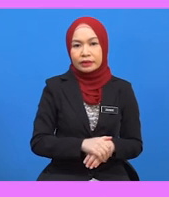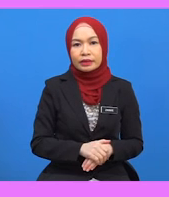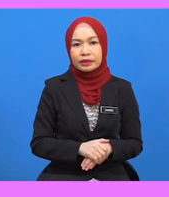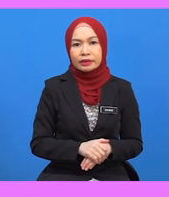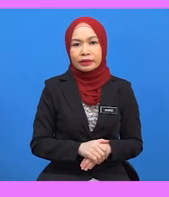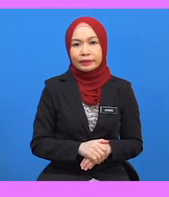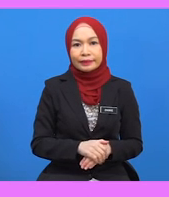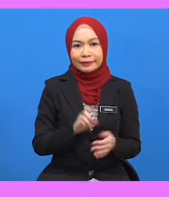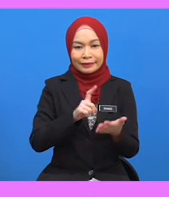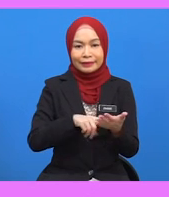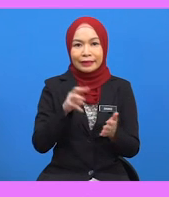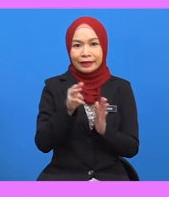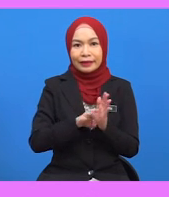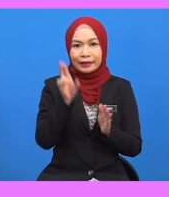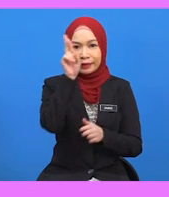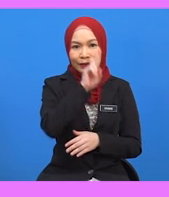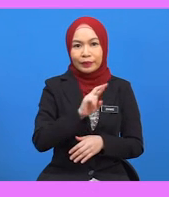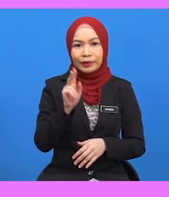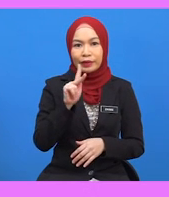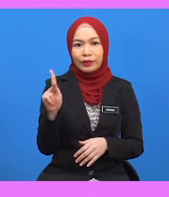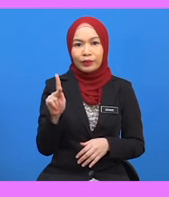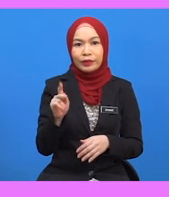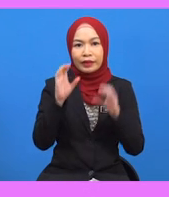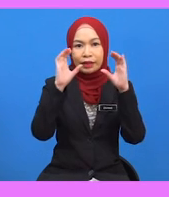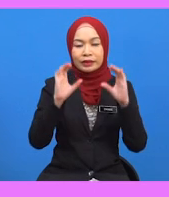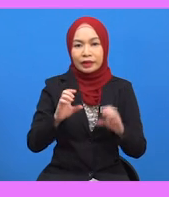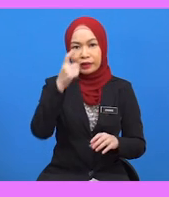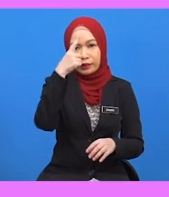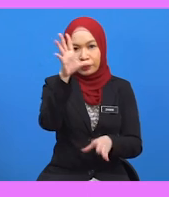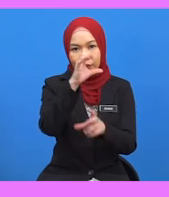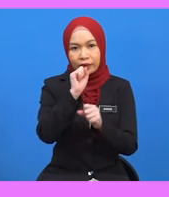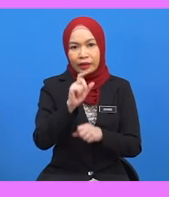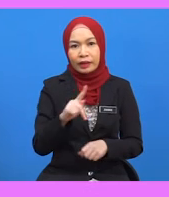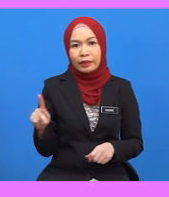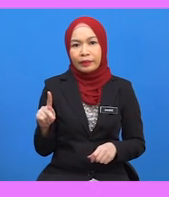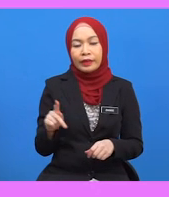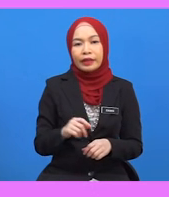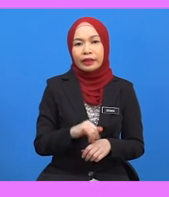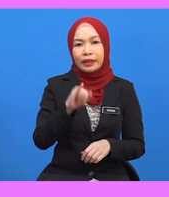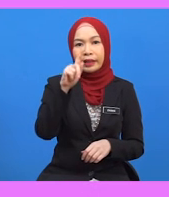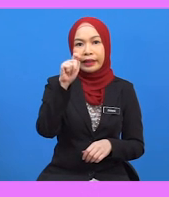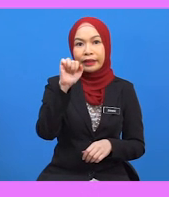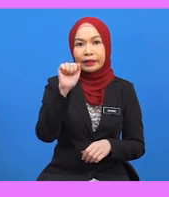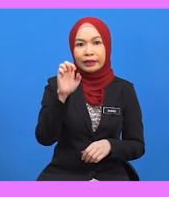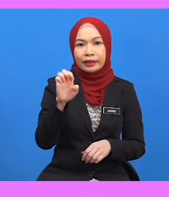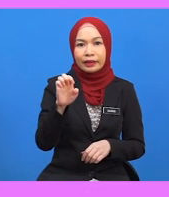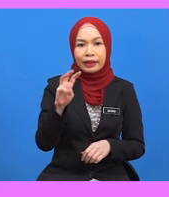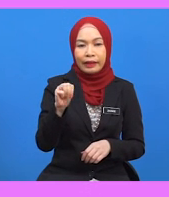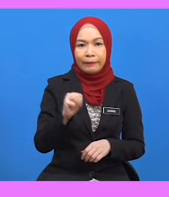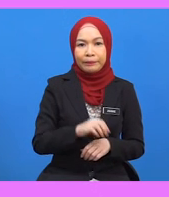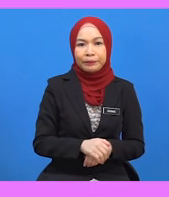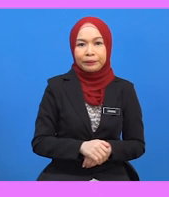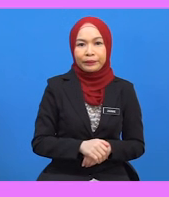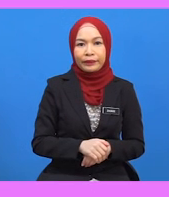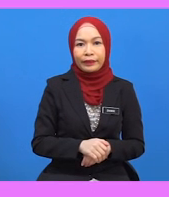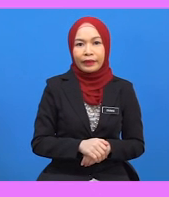Linear search merupakan teknik untuk mendapatkan item dalam satu senarai linear dengan bermula pada item pertama